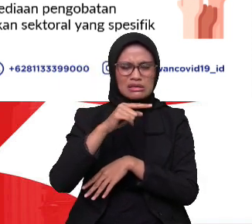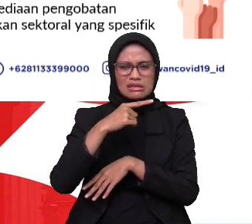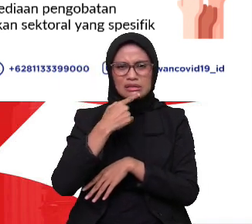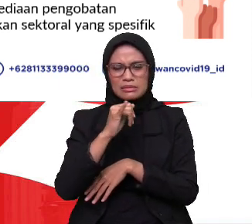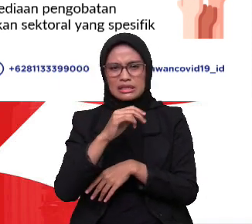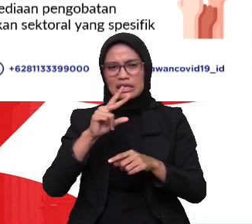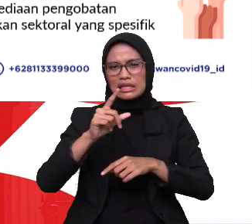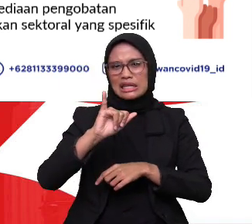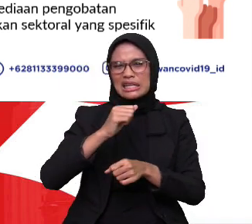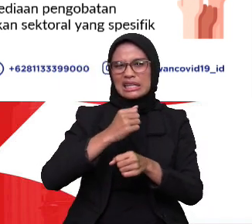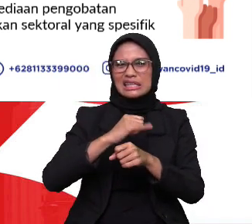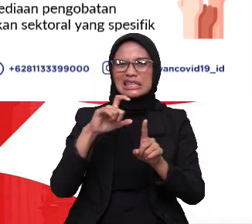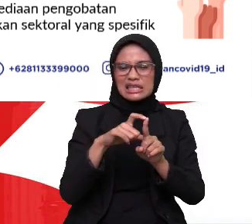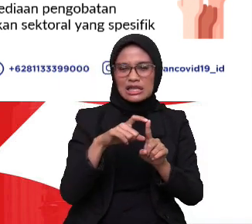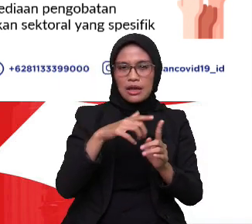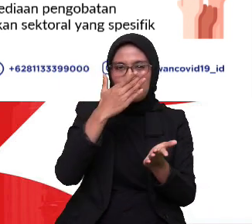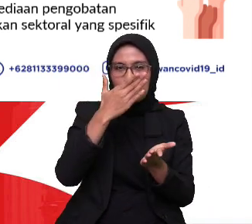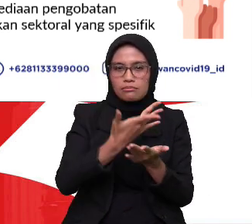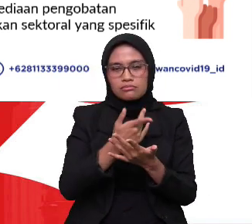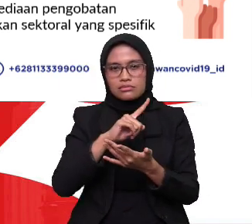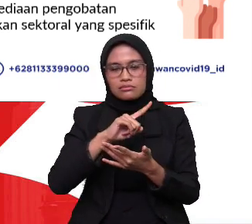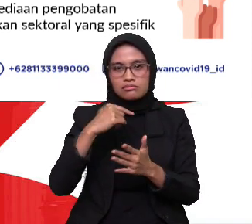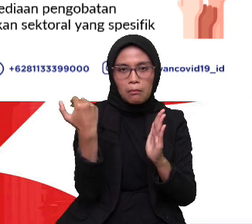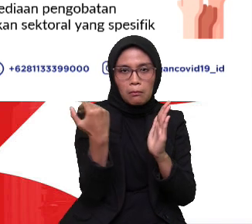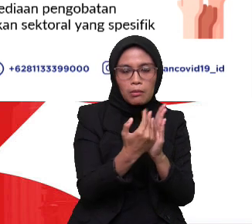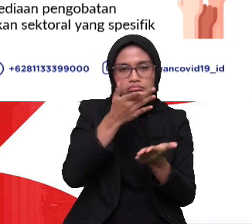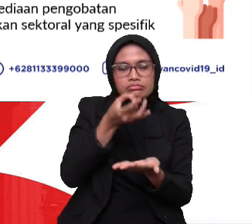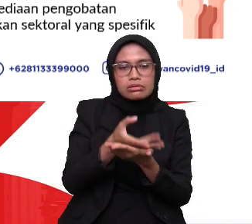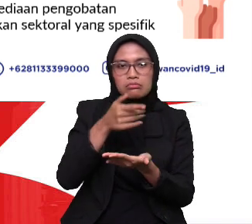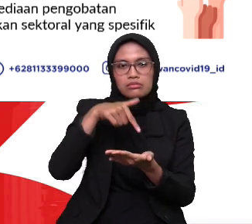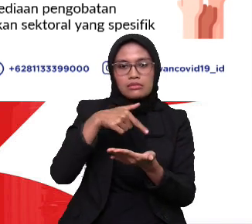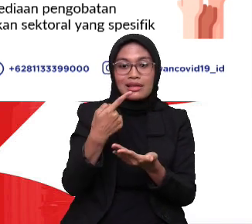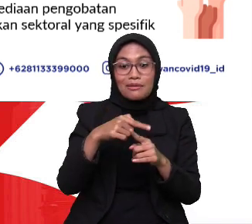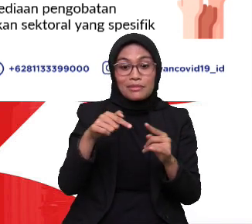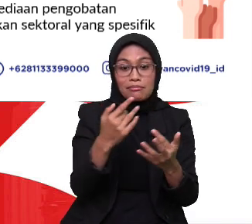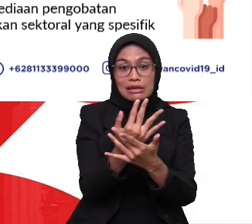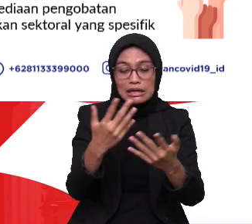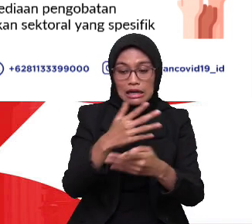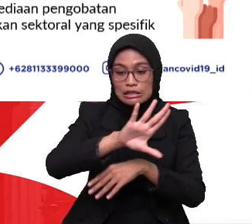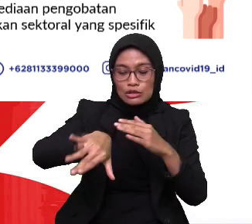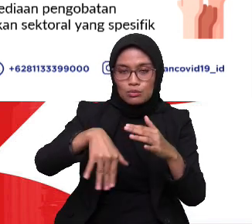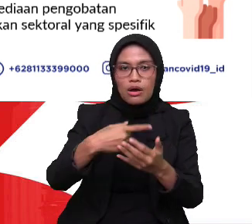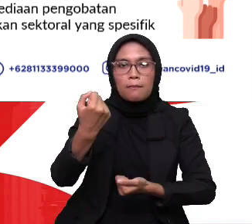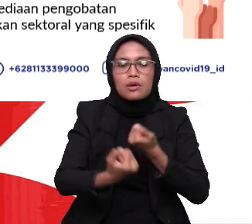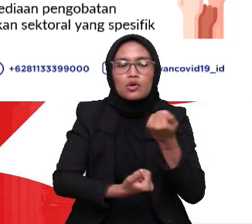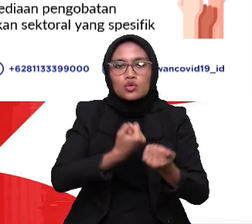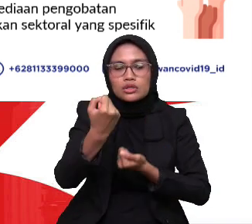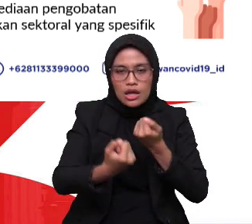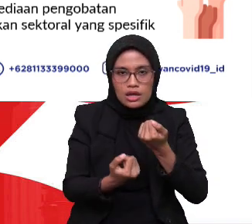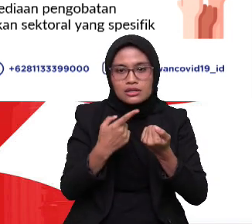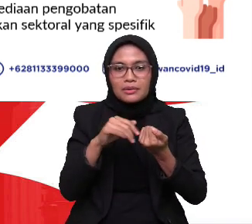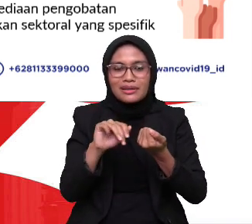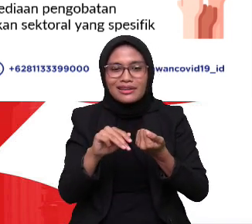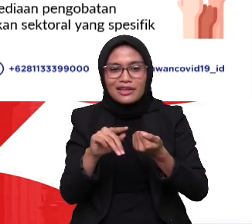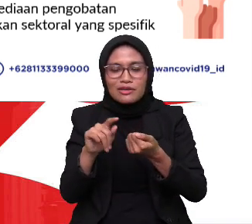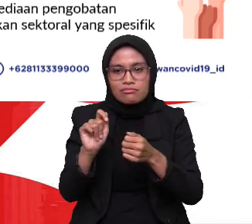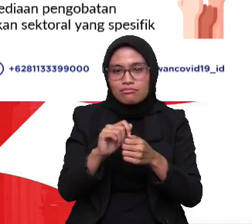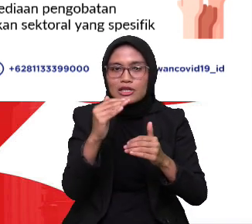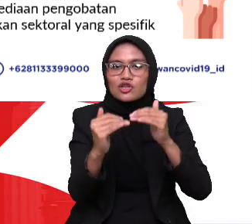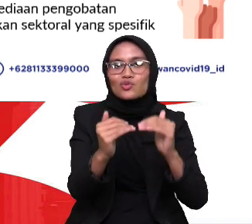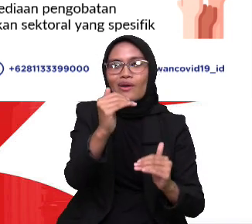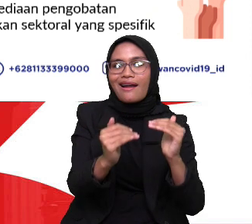pembatasannya pemerintah bersama masyarakat belajar melakukan modifikasi di tengah kebutuhan pemulihan ekonomi nasional